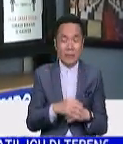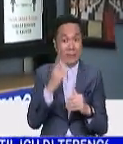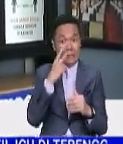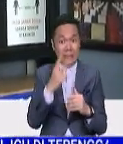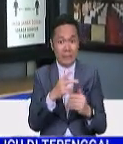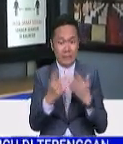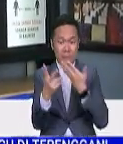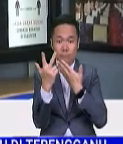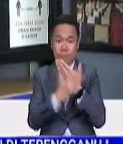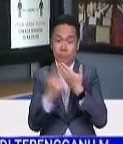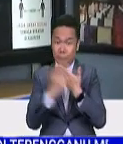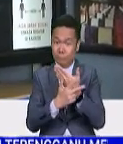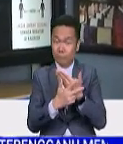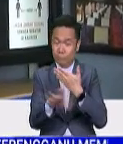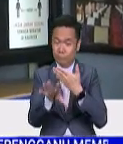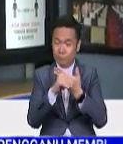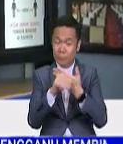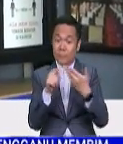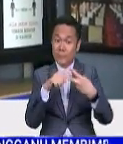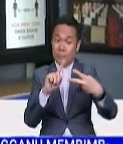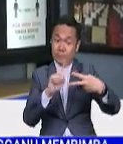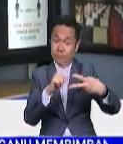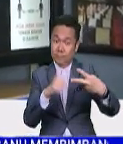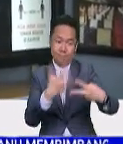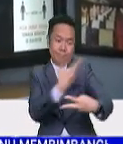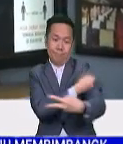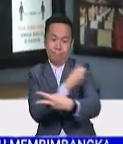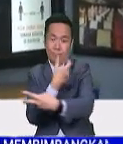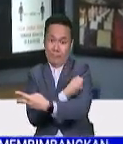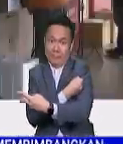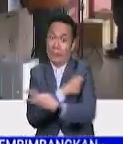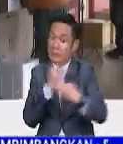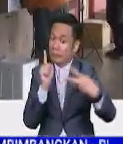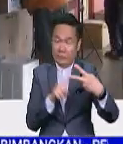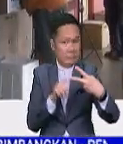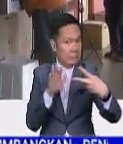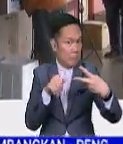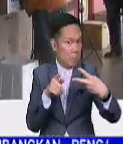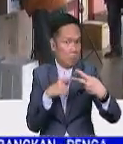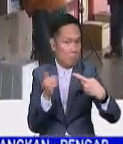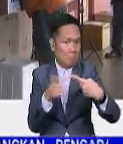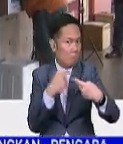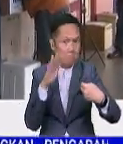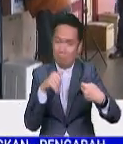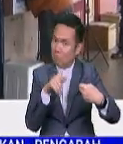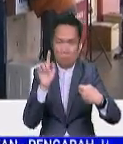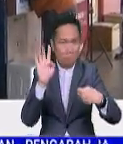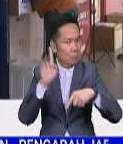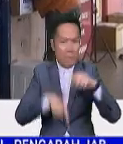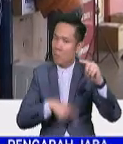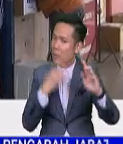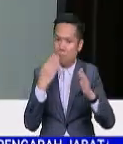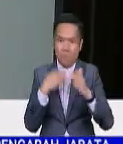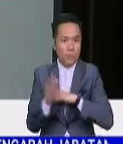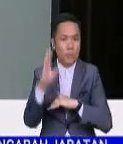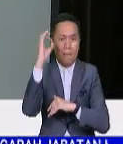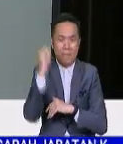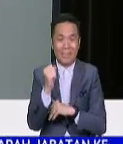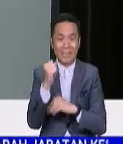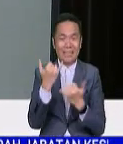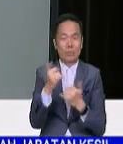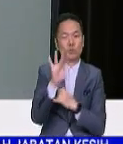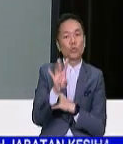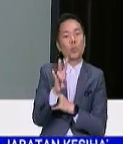me Sejahtera kalau lengkap dus dua Hotel lengkap pemilik Anda kasih Nayla kami Kanda jual crane tiket sekarang nih ada kena